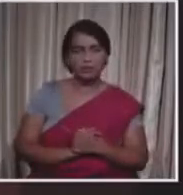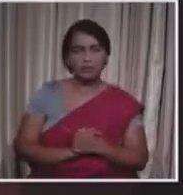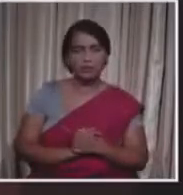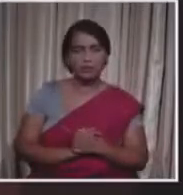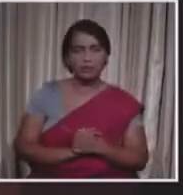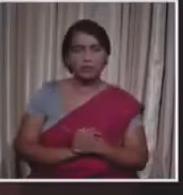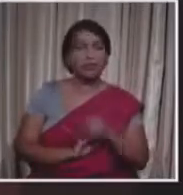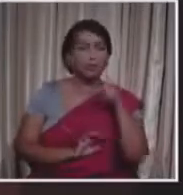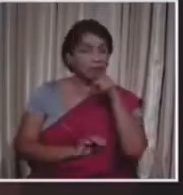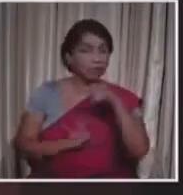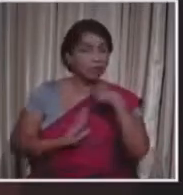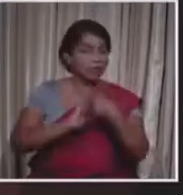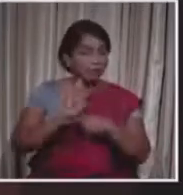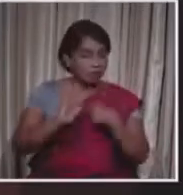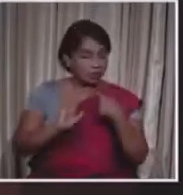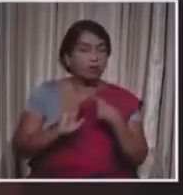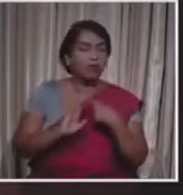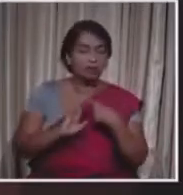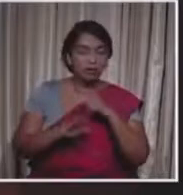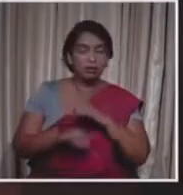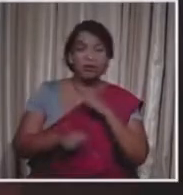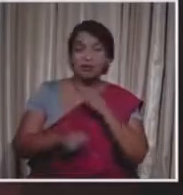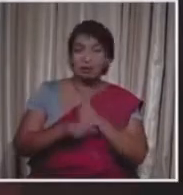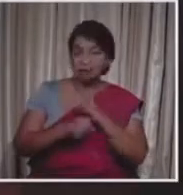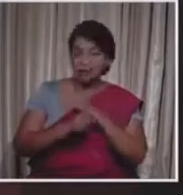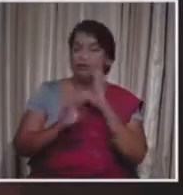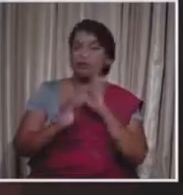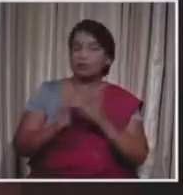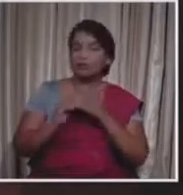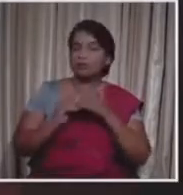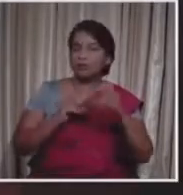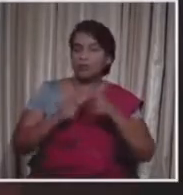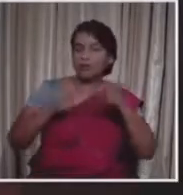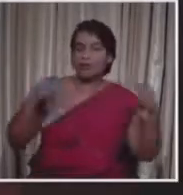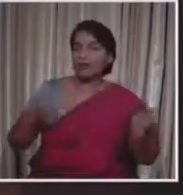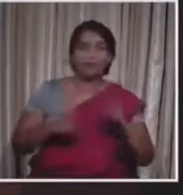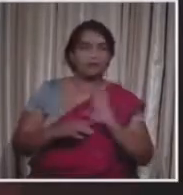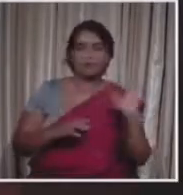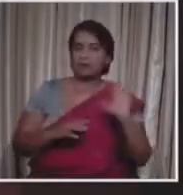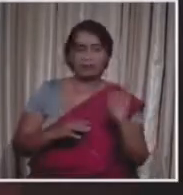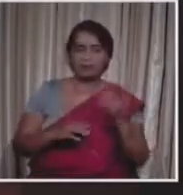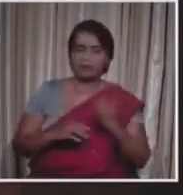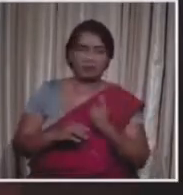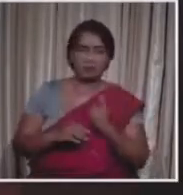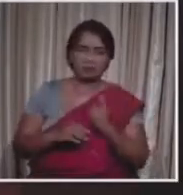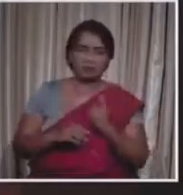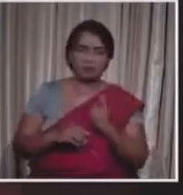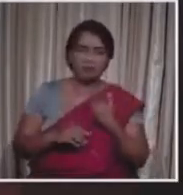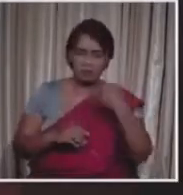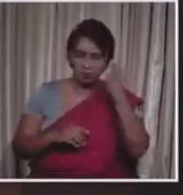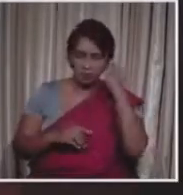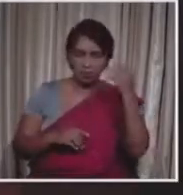or an anarchical society. We are totally with that. හැබැයි ගරු කතානායකතුමනි